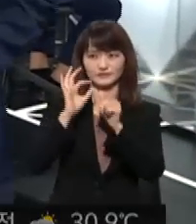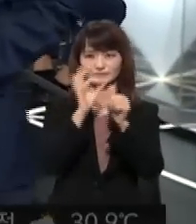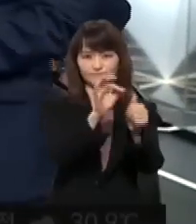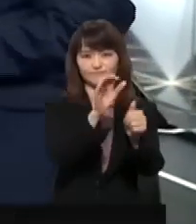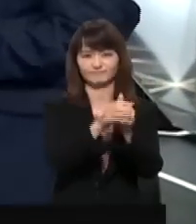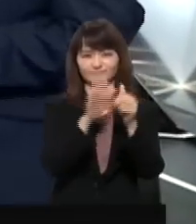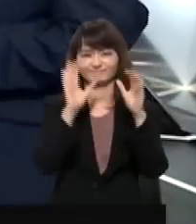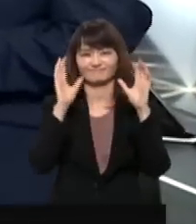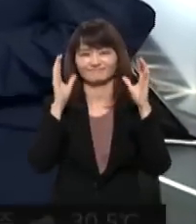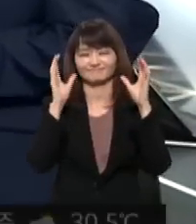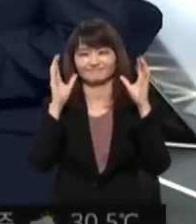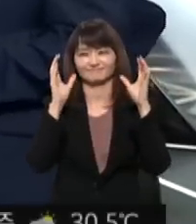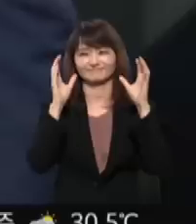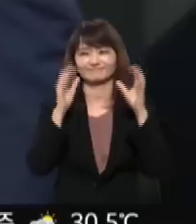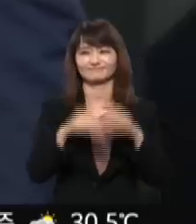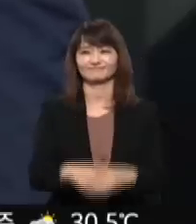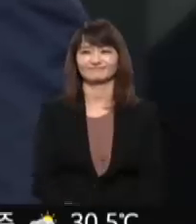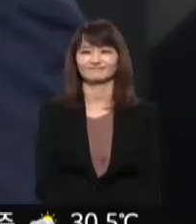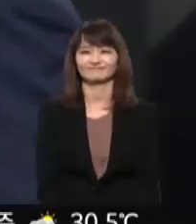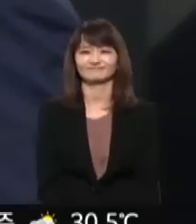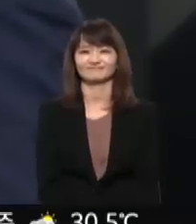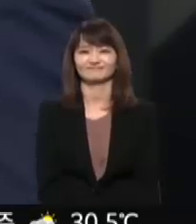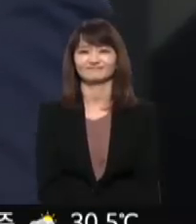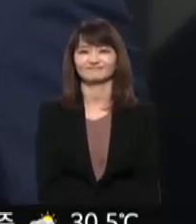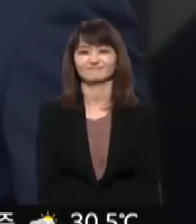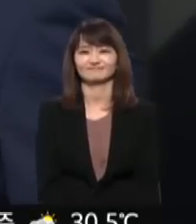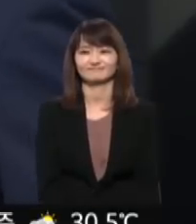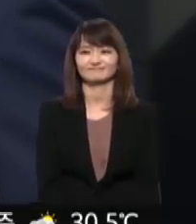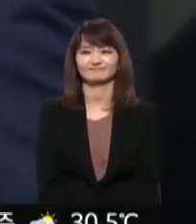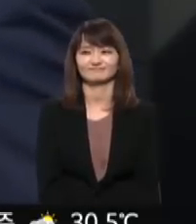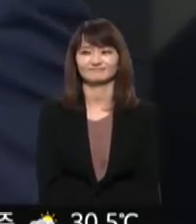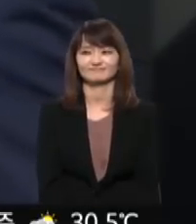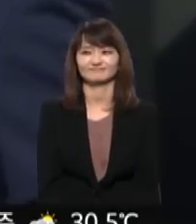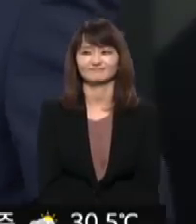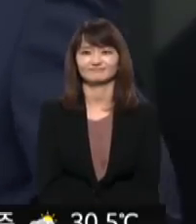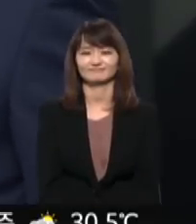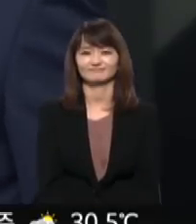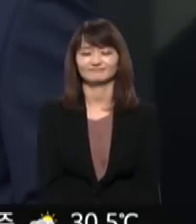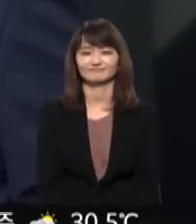발령이났습니다 축하드립니다 일단 예 어쨌든